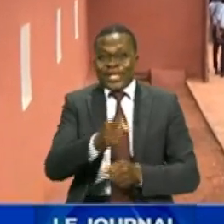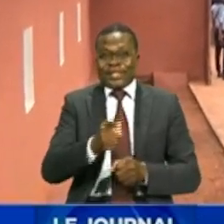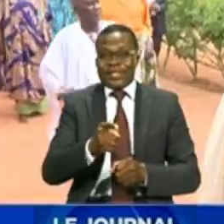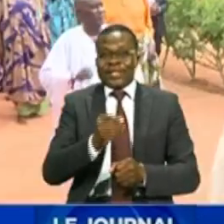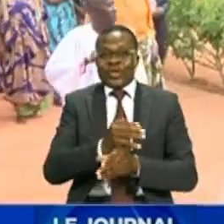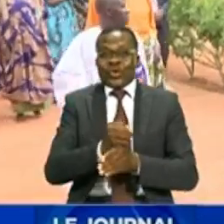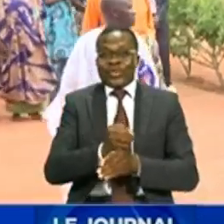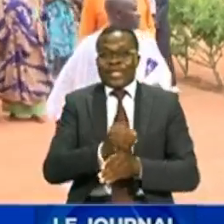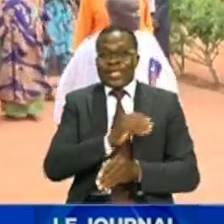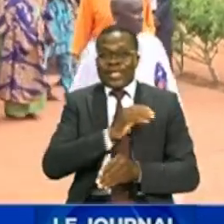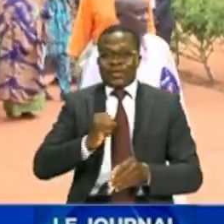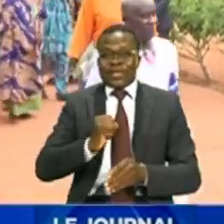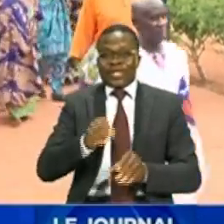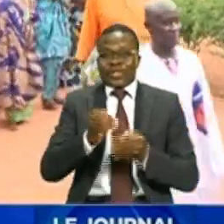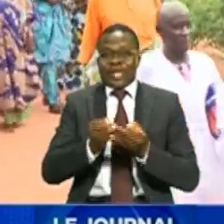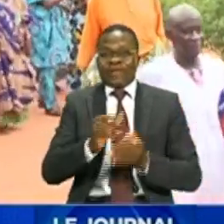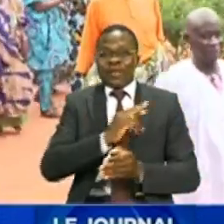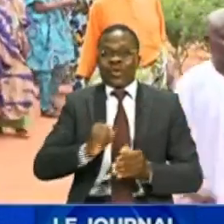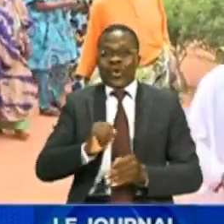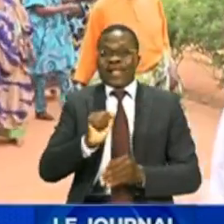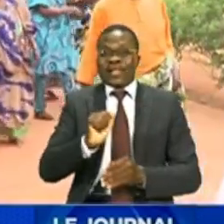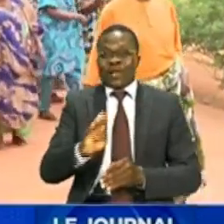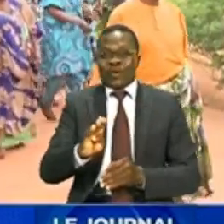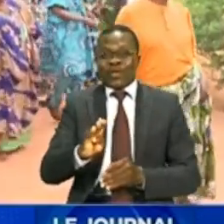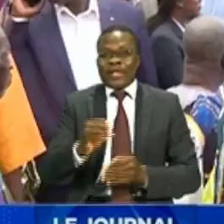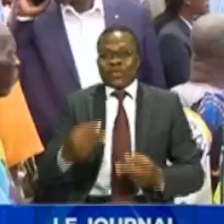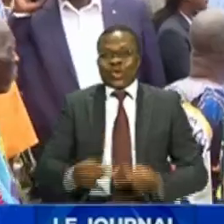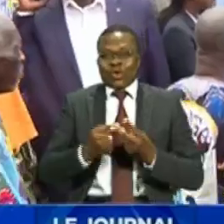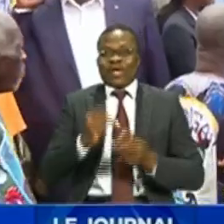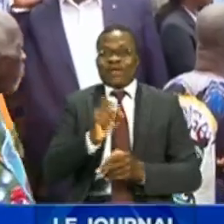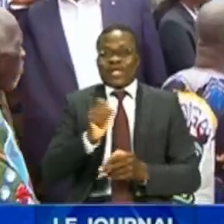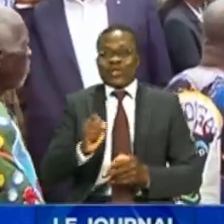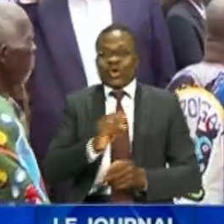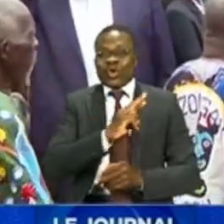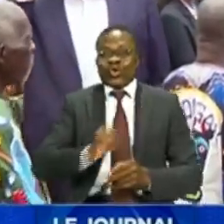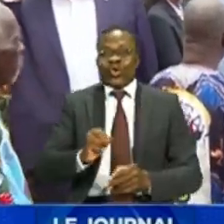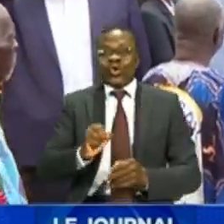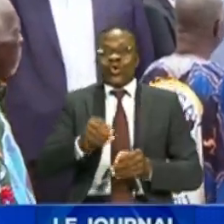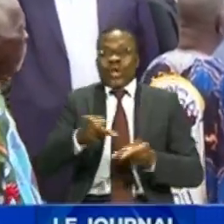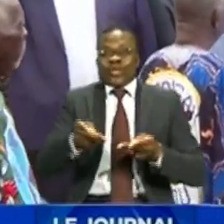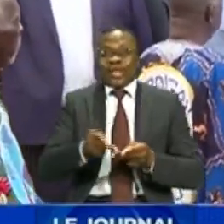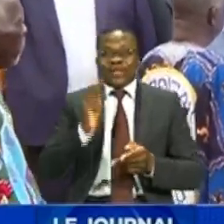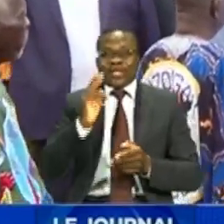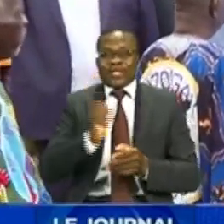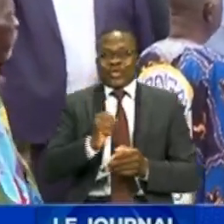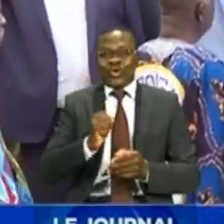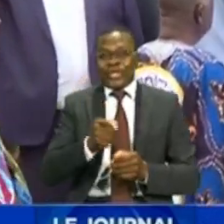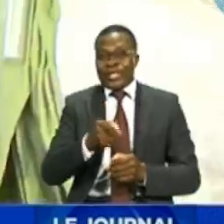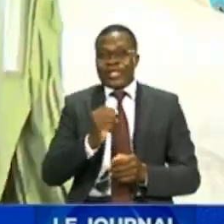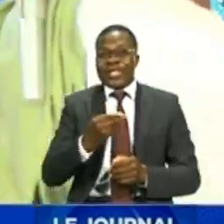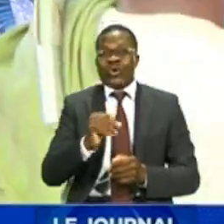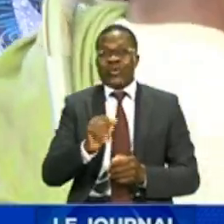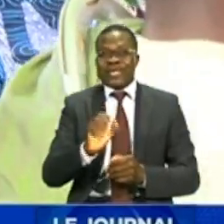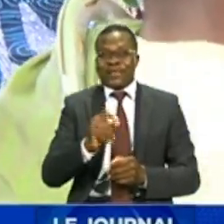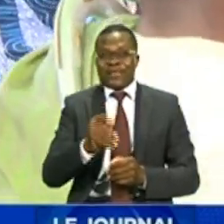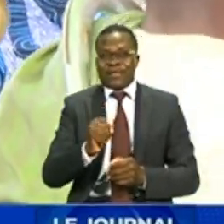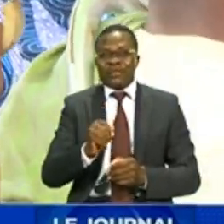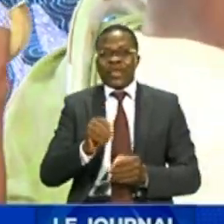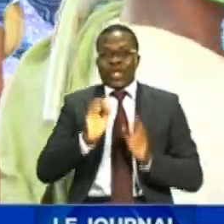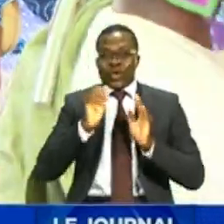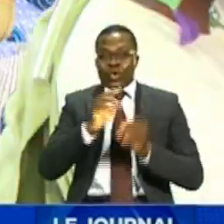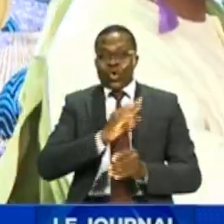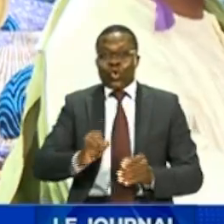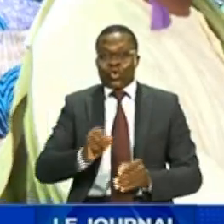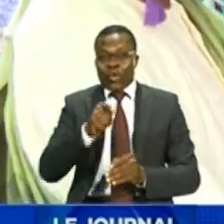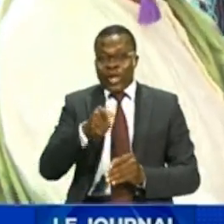conseil d'administration des familles royales d'Abomey, que va vivre désormais le roi de la cité historique d'Éric Badjavi. Sa majesté,